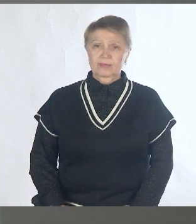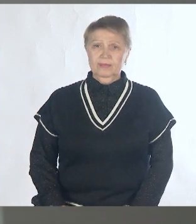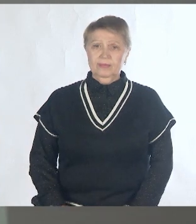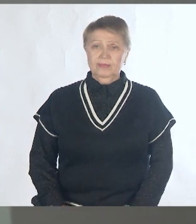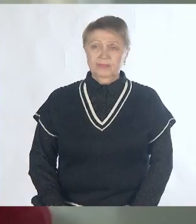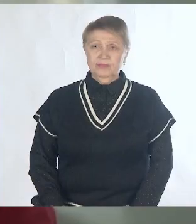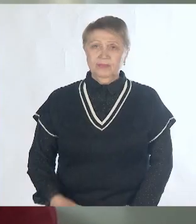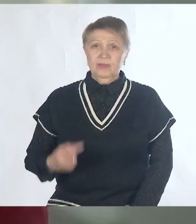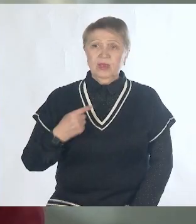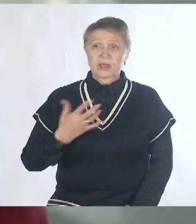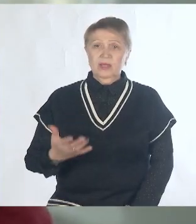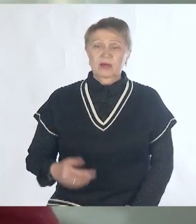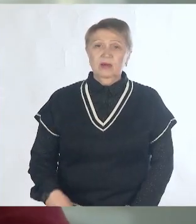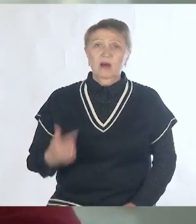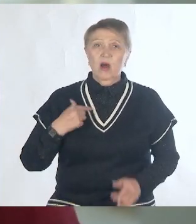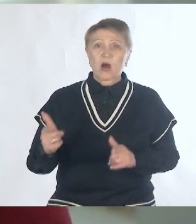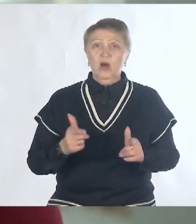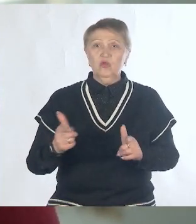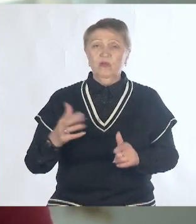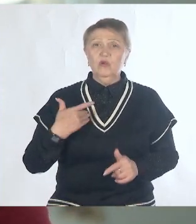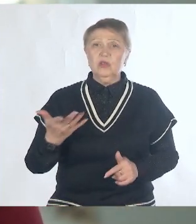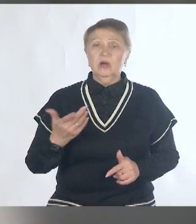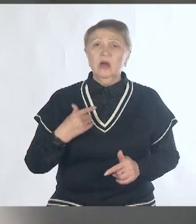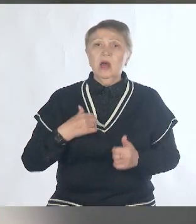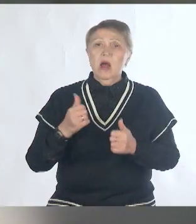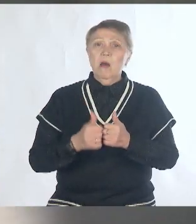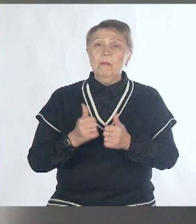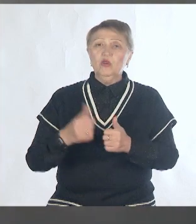готовить международного чемпионата перекись